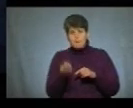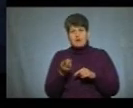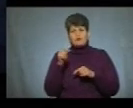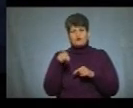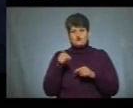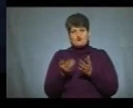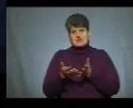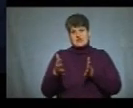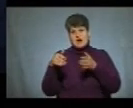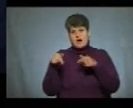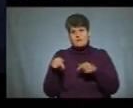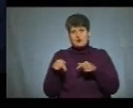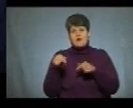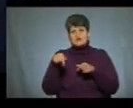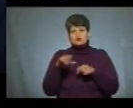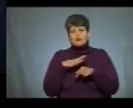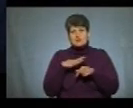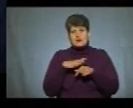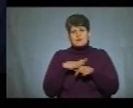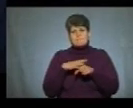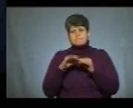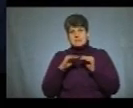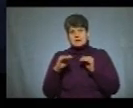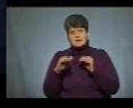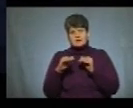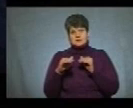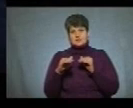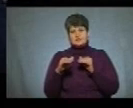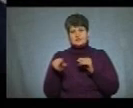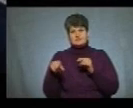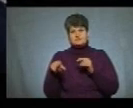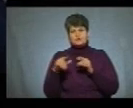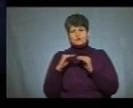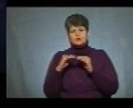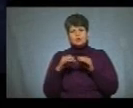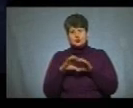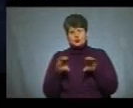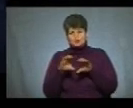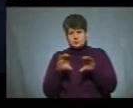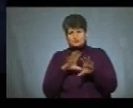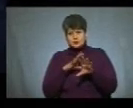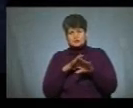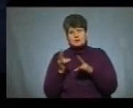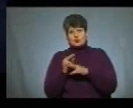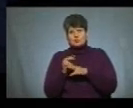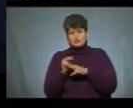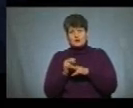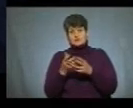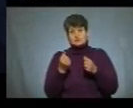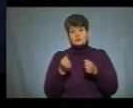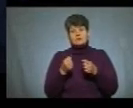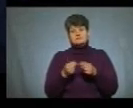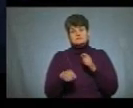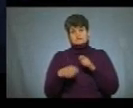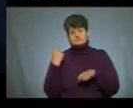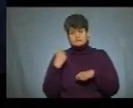яка внизу лежала бетонна плита, яка покривала ті труби, які піддавались ремонту, і отримав тілесні ушкодження. За